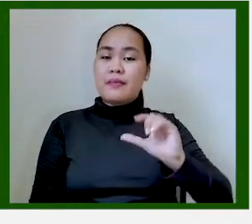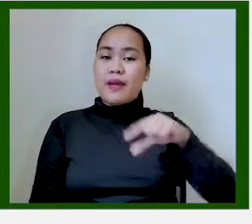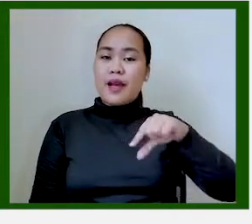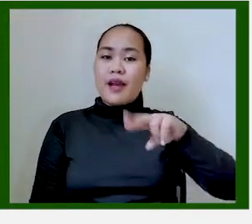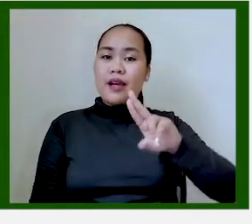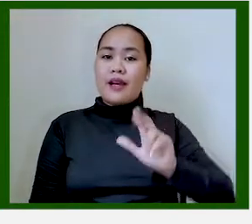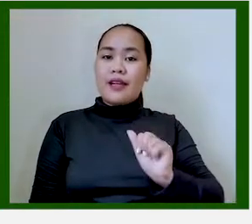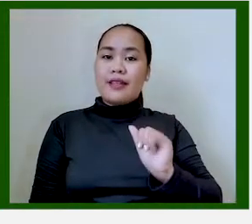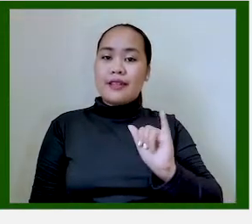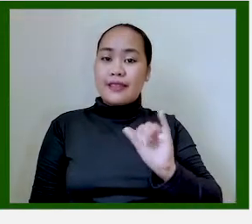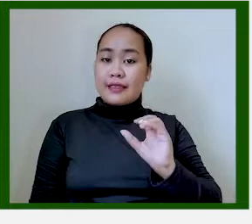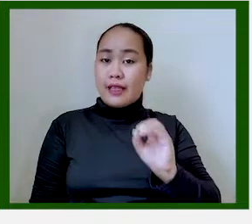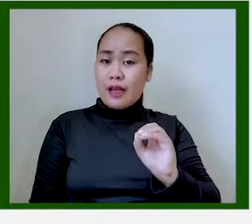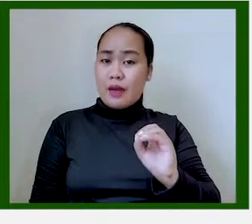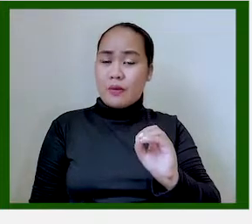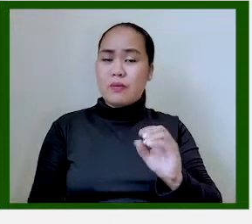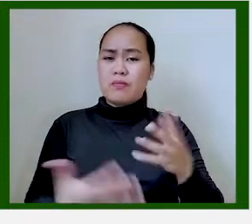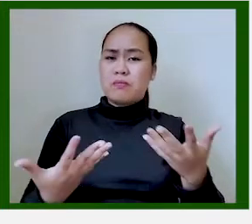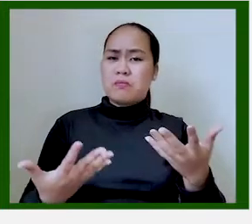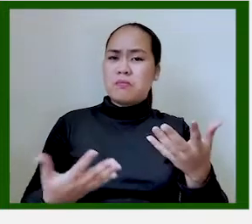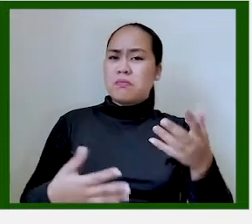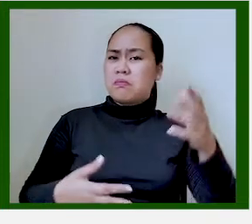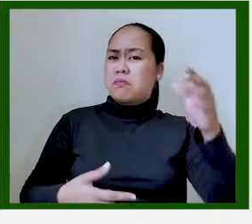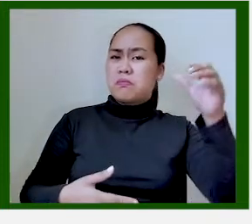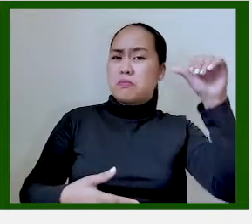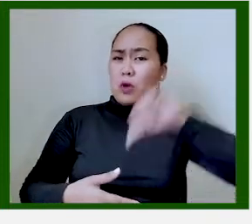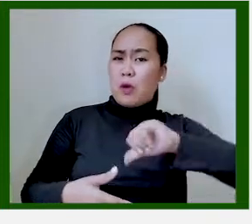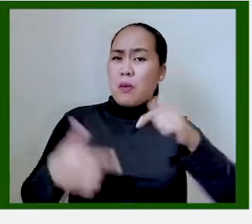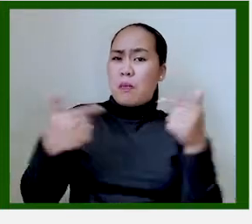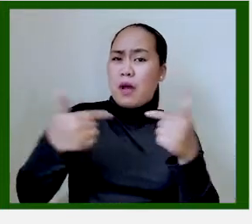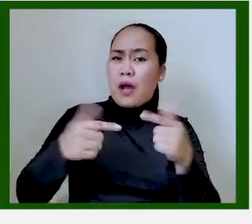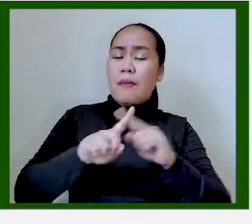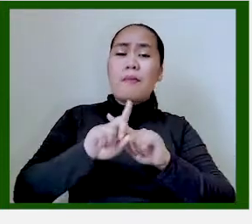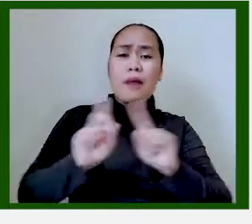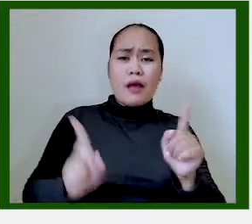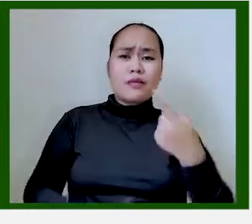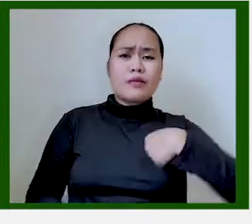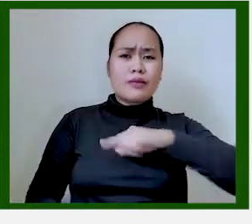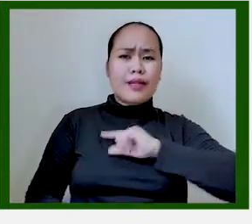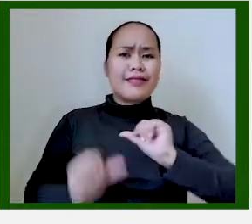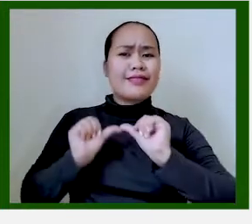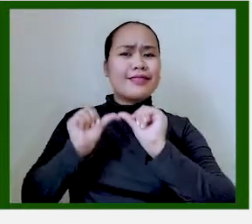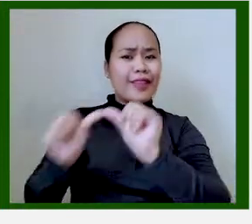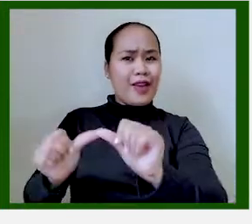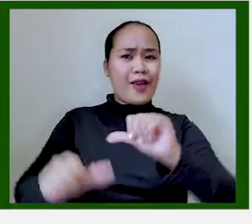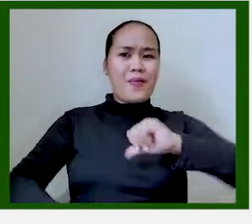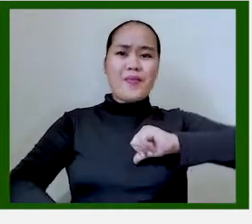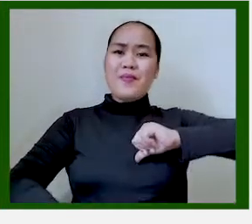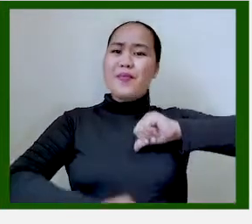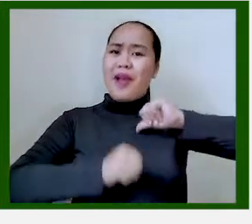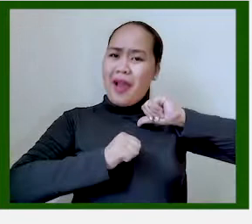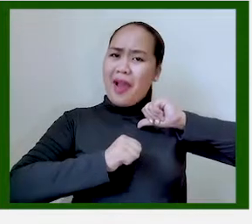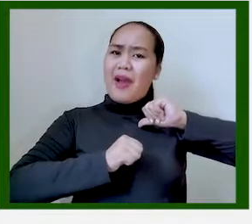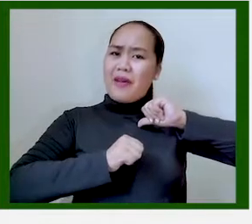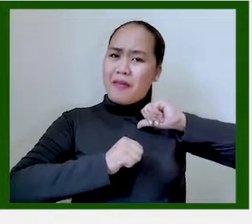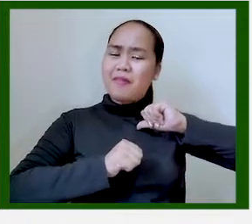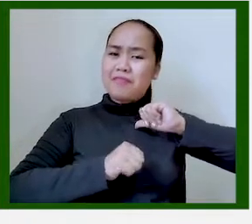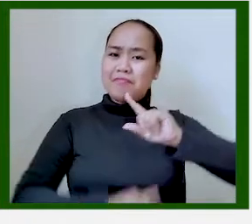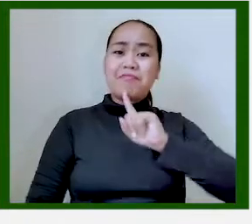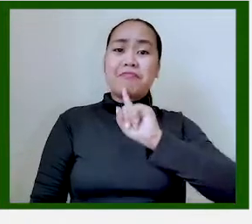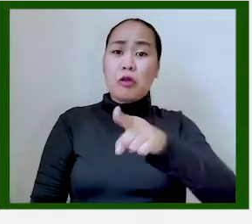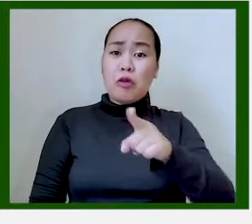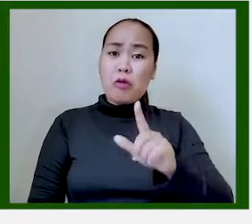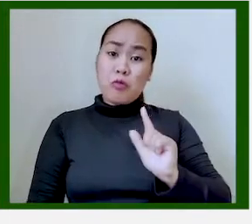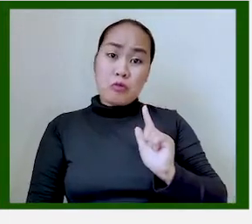are very proud of you, no? 20 years din, 'di ba? 20 years din na mayagpag naman yung career